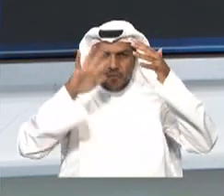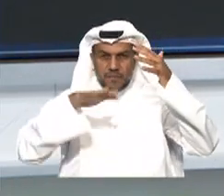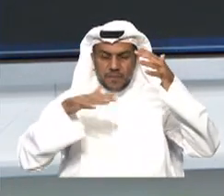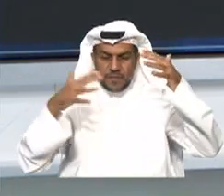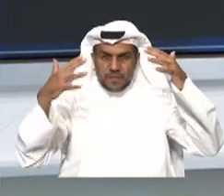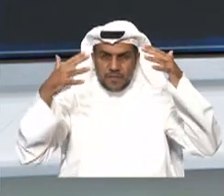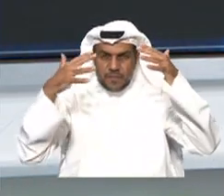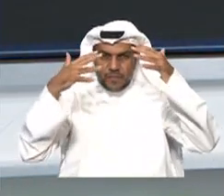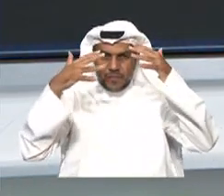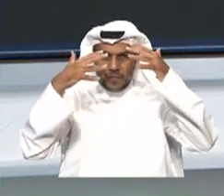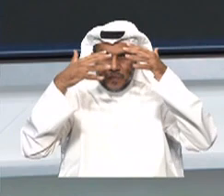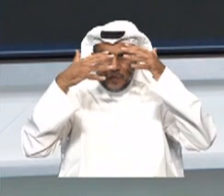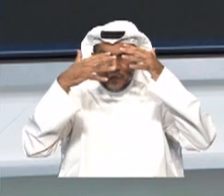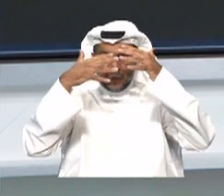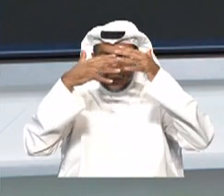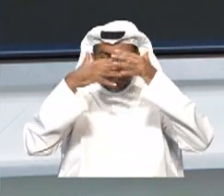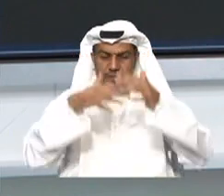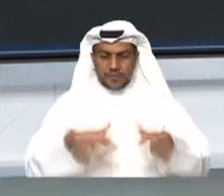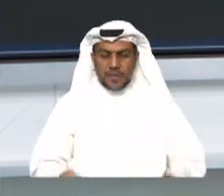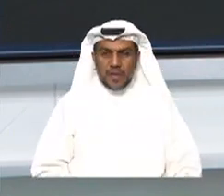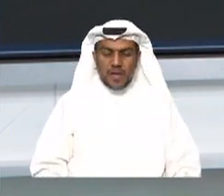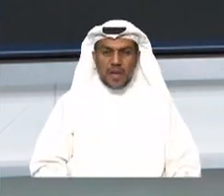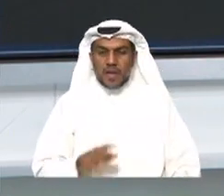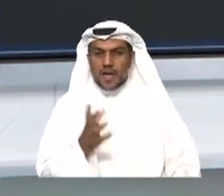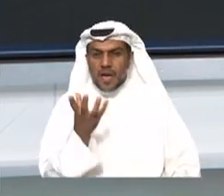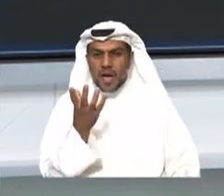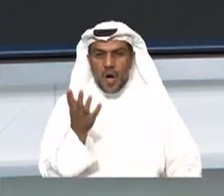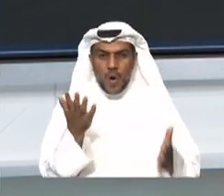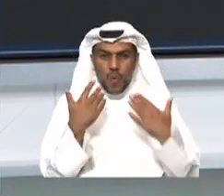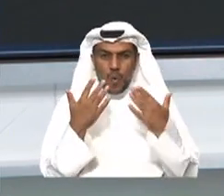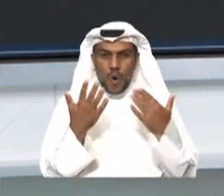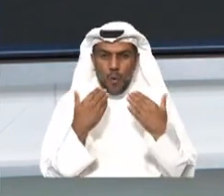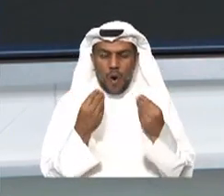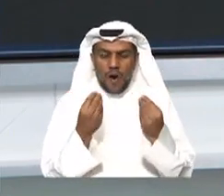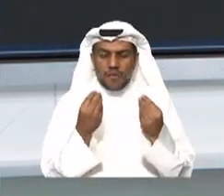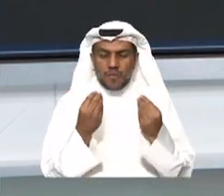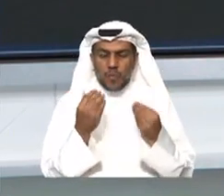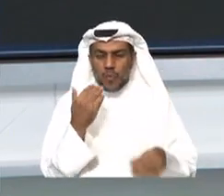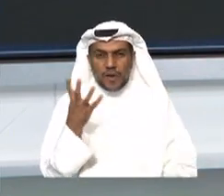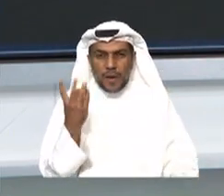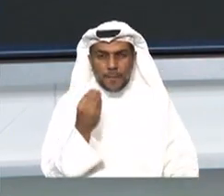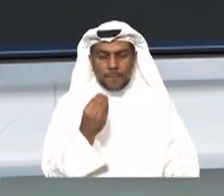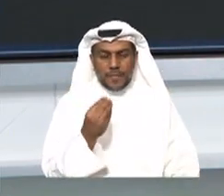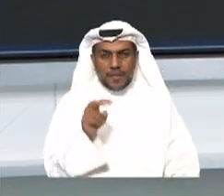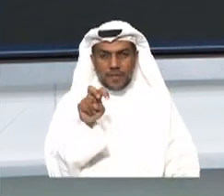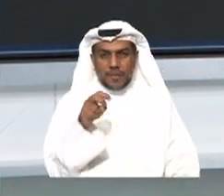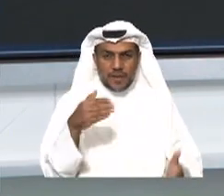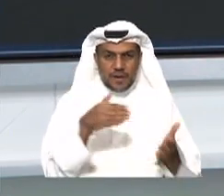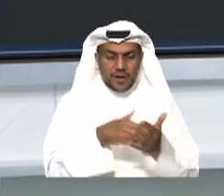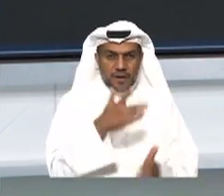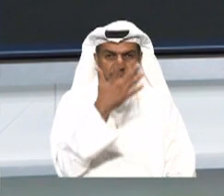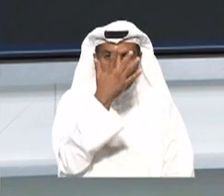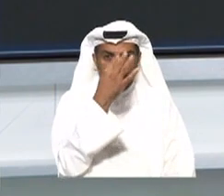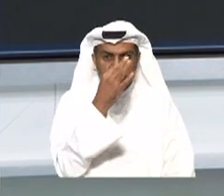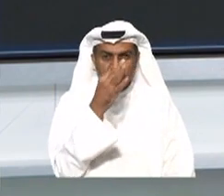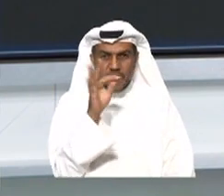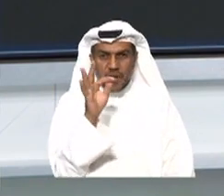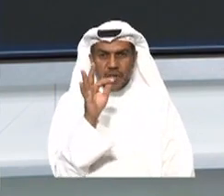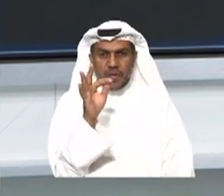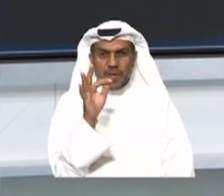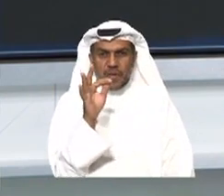الرياح الشمالية الغربية اللي أيضا راح تكون خفيفة إلى معتدلة السرعة، تتراوح سرعتها ما بين 8 إلى 35 كيلومتر